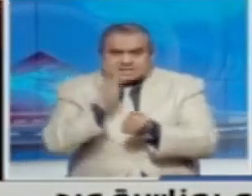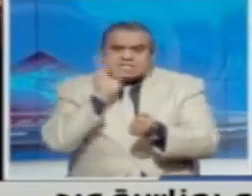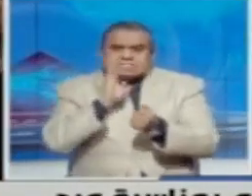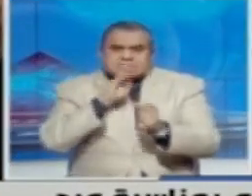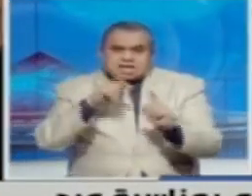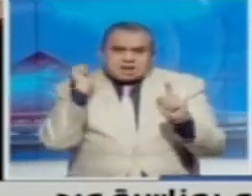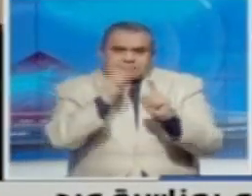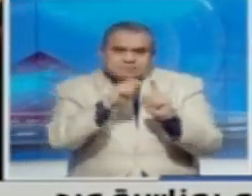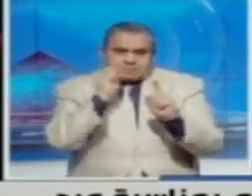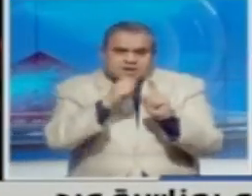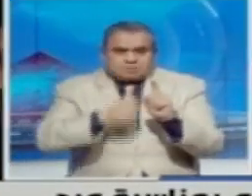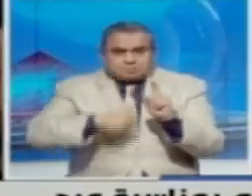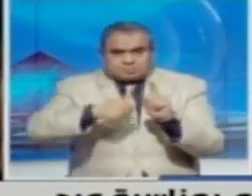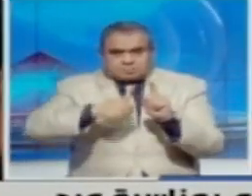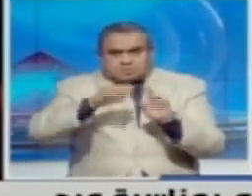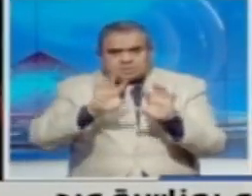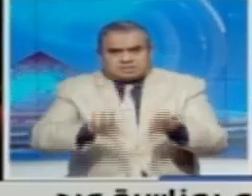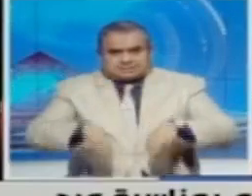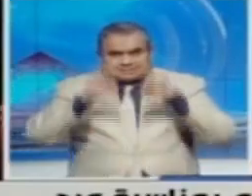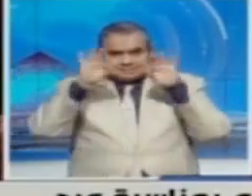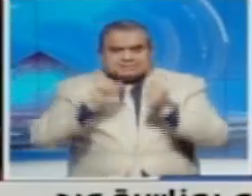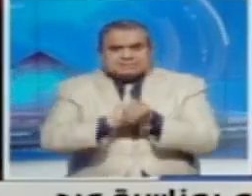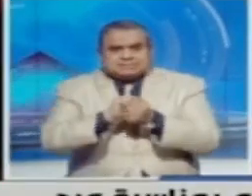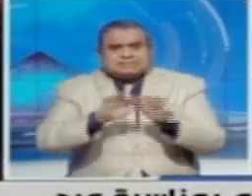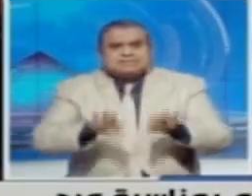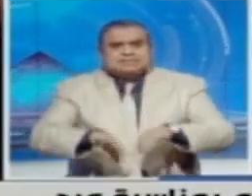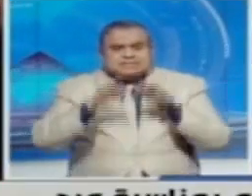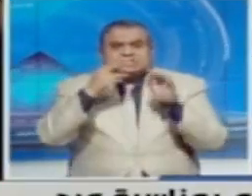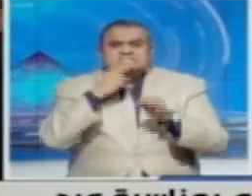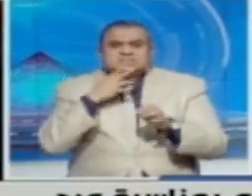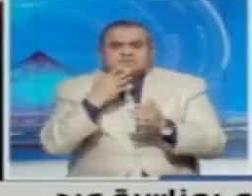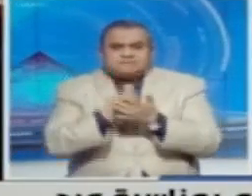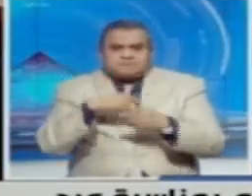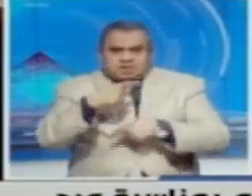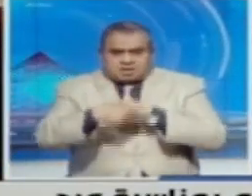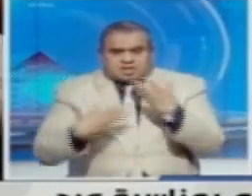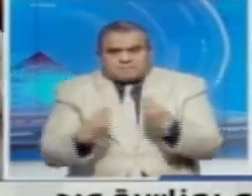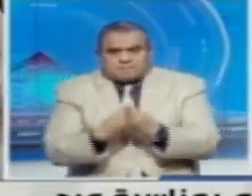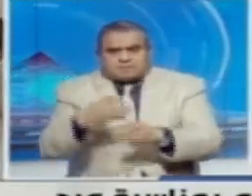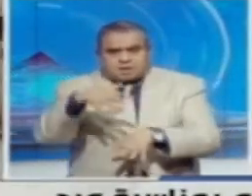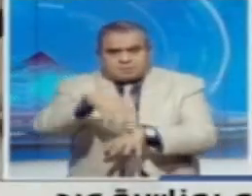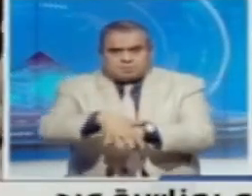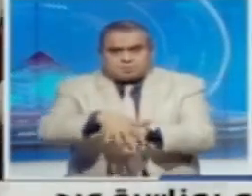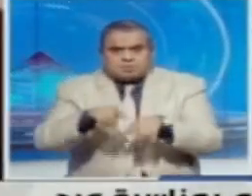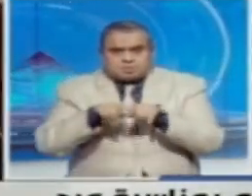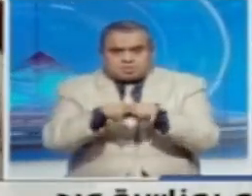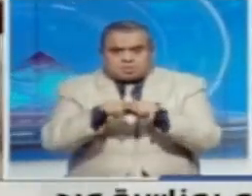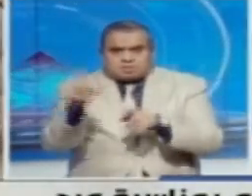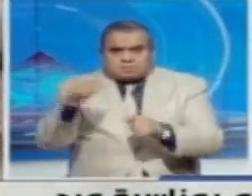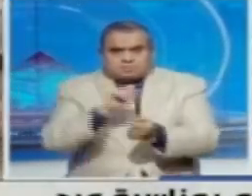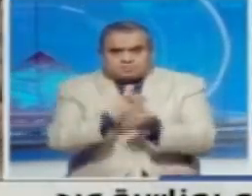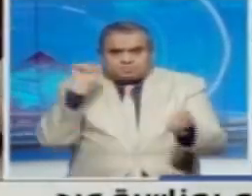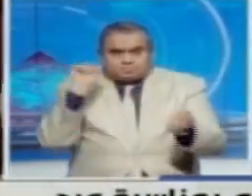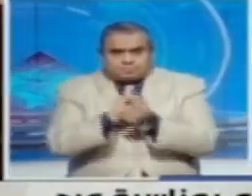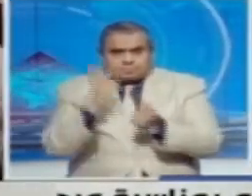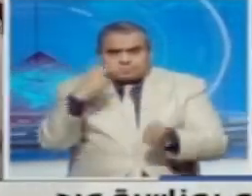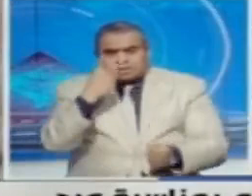في تأهيلهم وفق برامج إصلاحية متطورة للانخراط في المجتمع. وقد تم الإفراج بالعفو عن